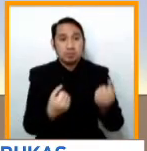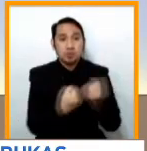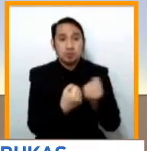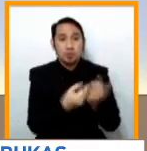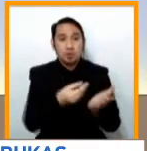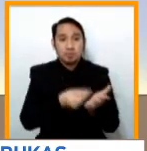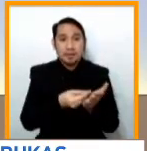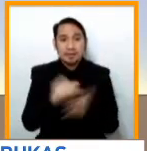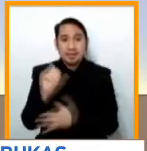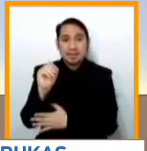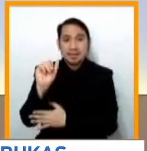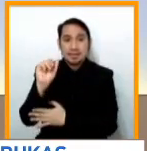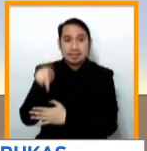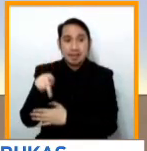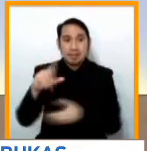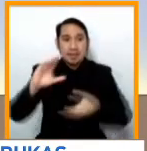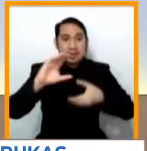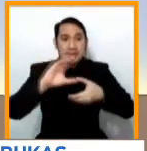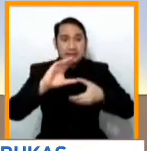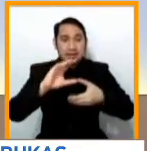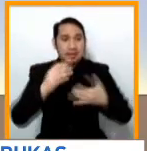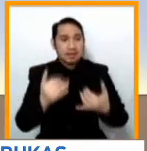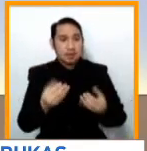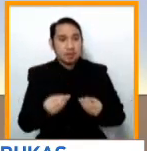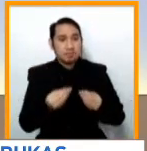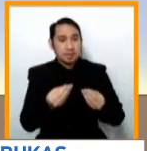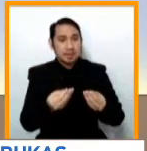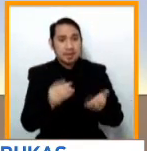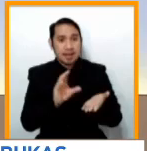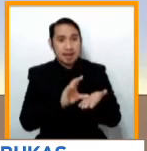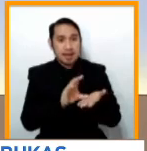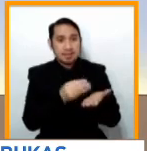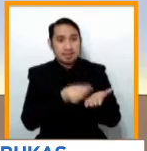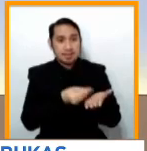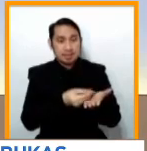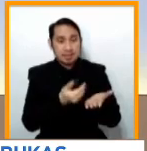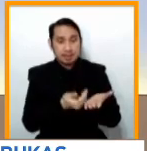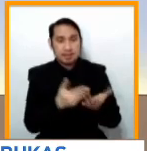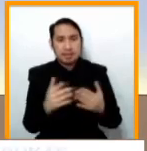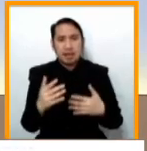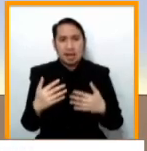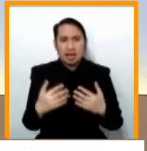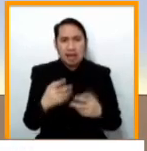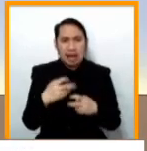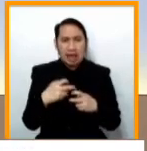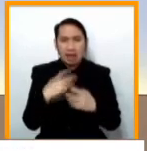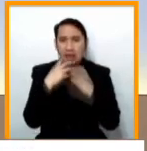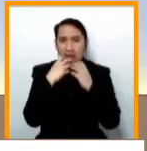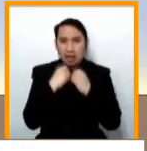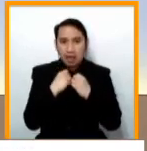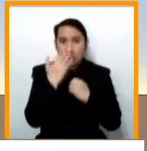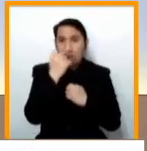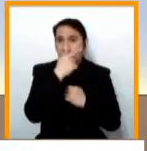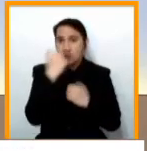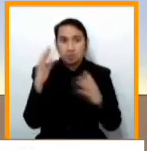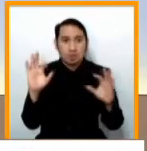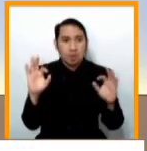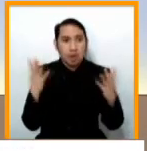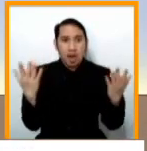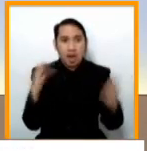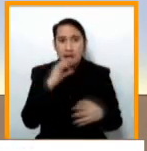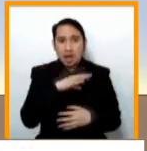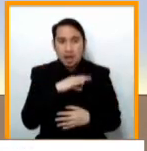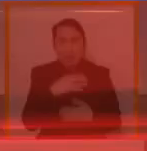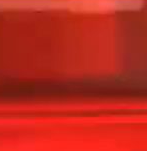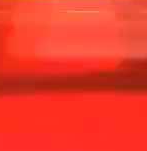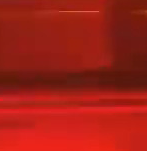araw. Ang iba na bigyan ng cash aid, hirap sa pagbabudget lalo na't bawas ang kita ng ilan ngayong ECQ. At live mula sa Caloocan, may